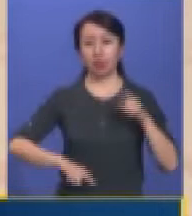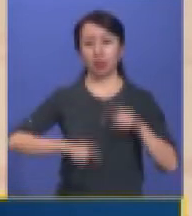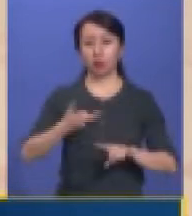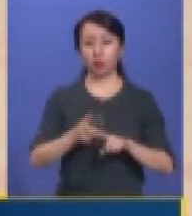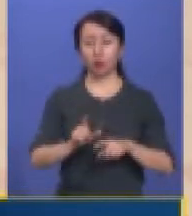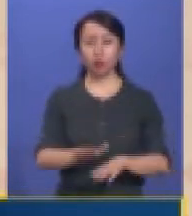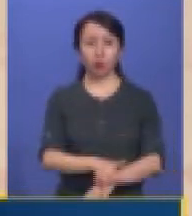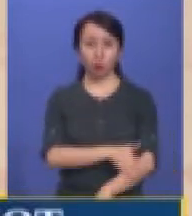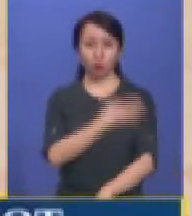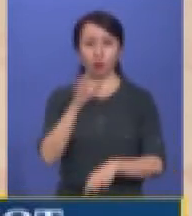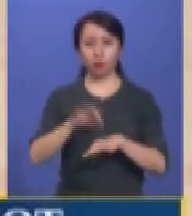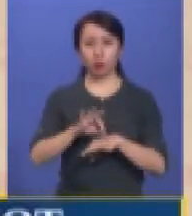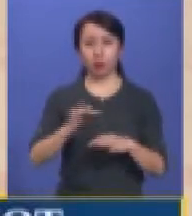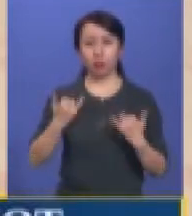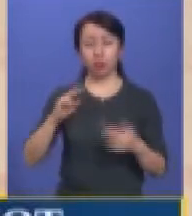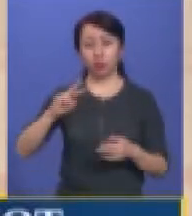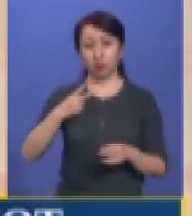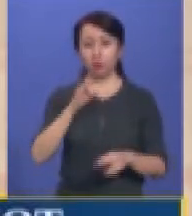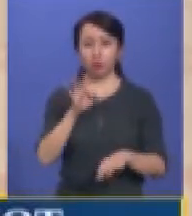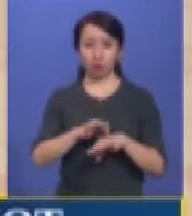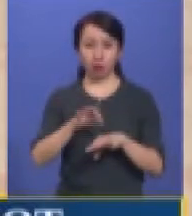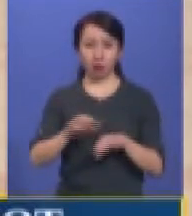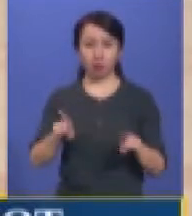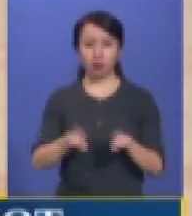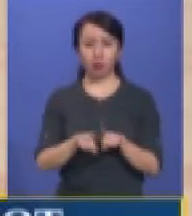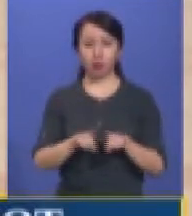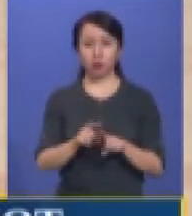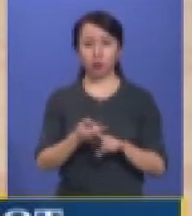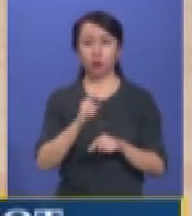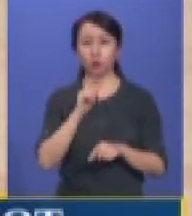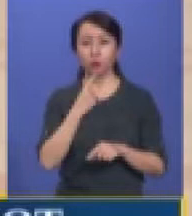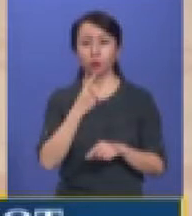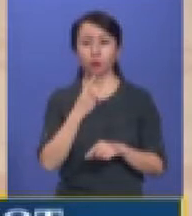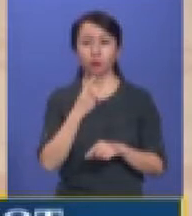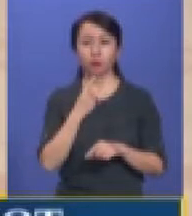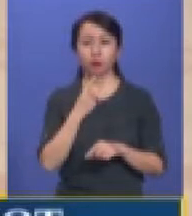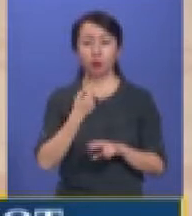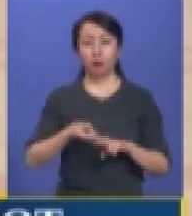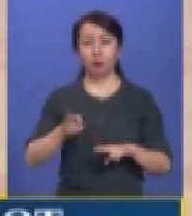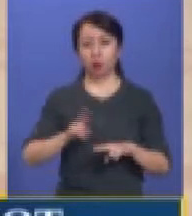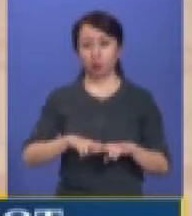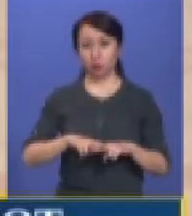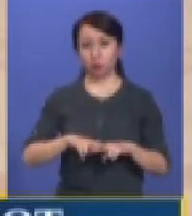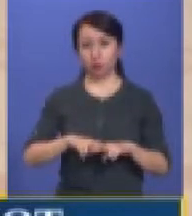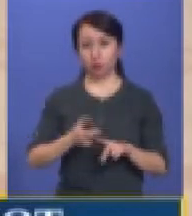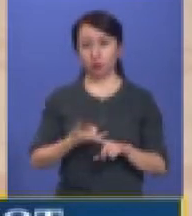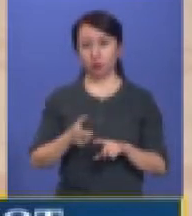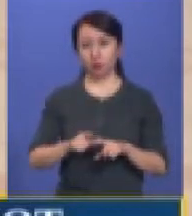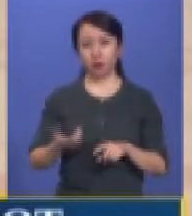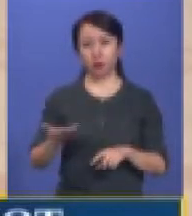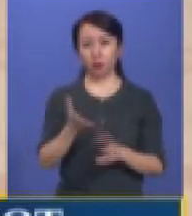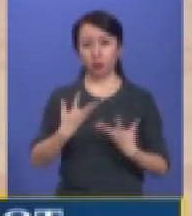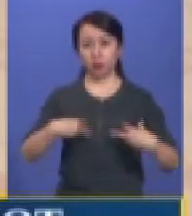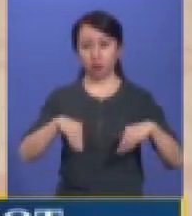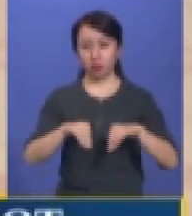долго выходила. Сейчас вторая заболела. И тоже сложно выходит из этой ситуации. Поэтому это на нашей семье,